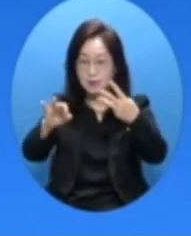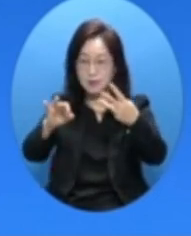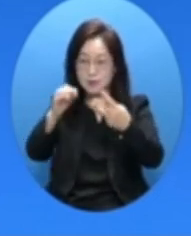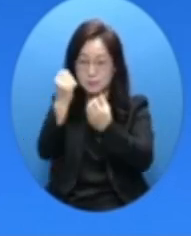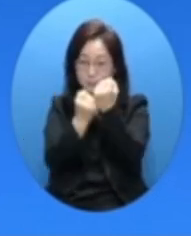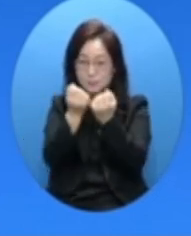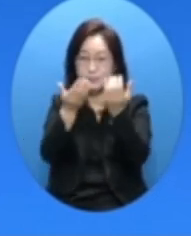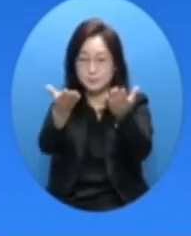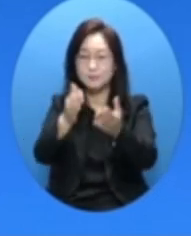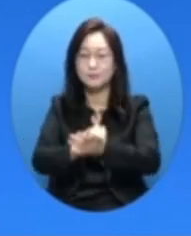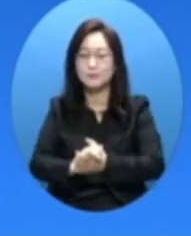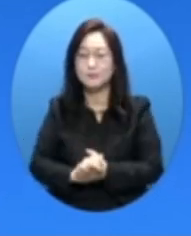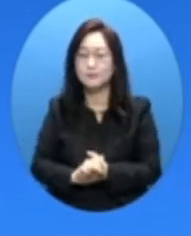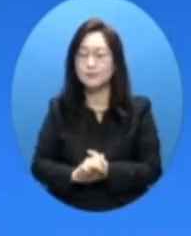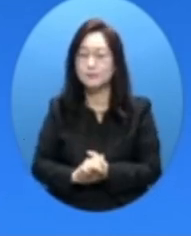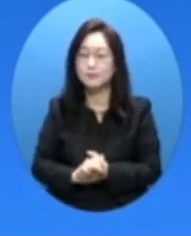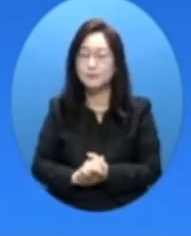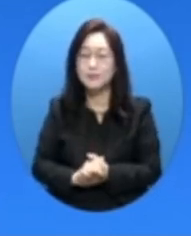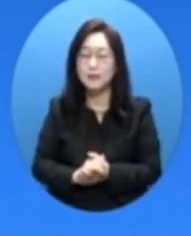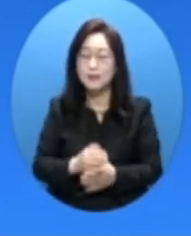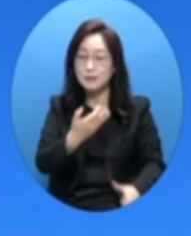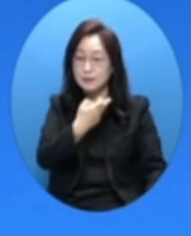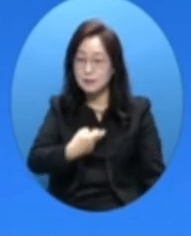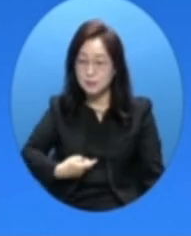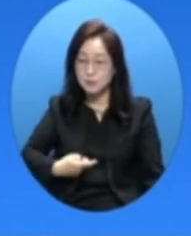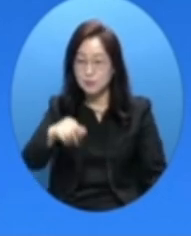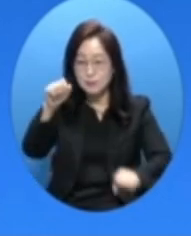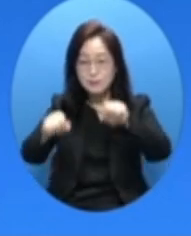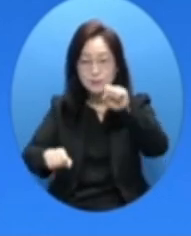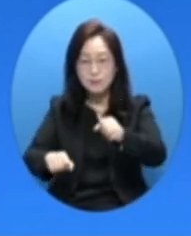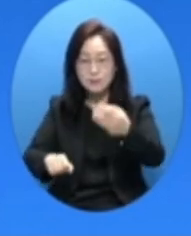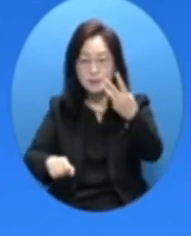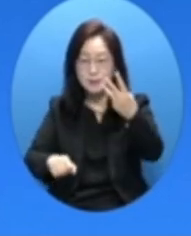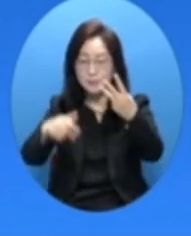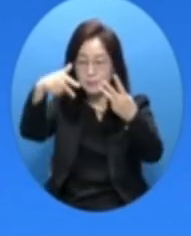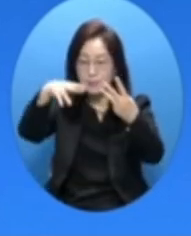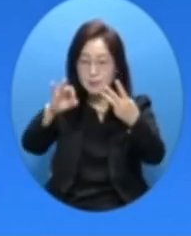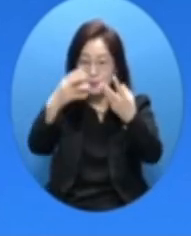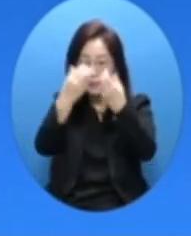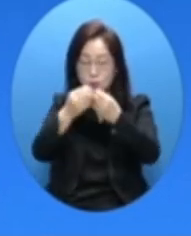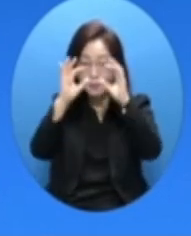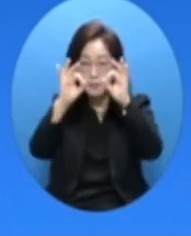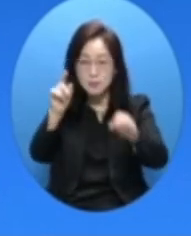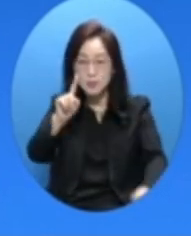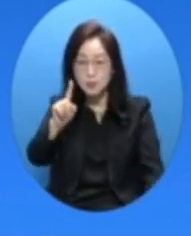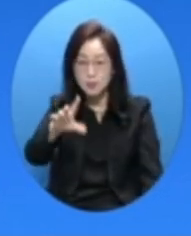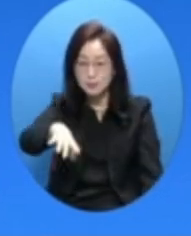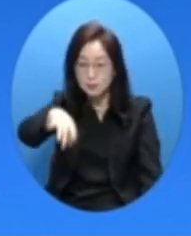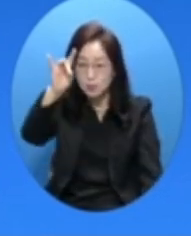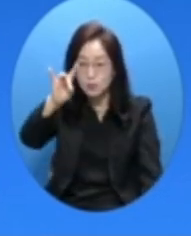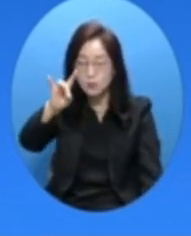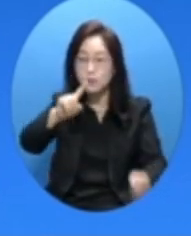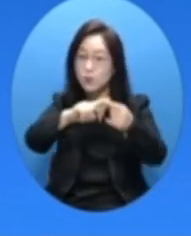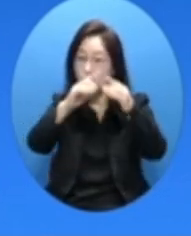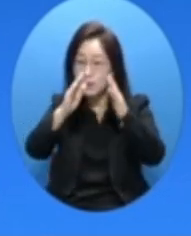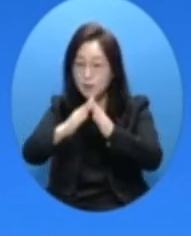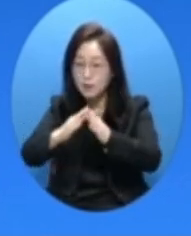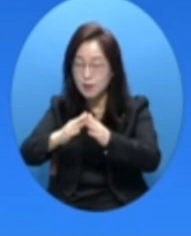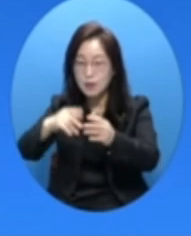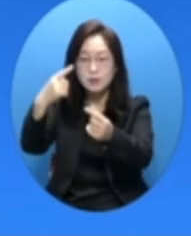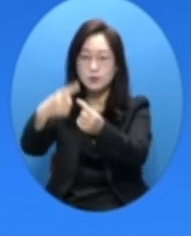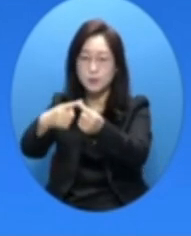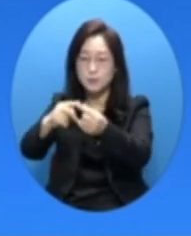원합니다 사도행전 3장을 보면 초대교 첫 번째 기적이 기록되어 있습니다